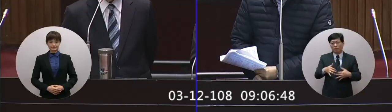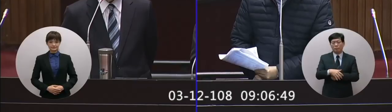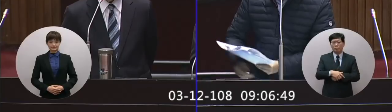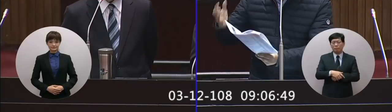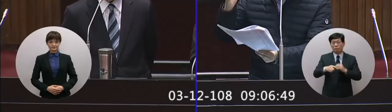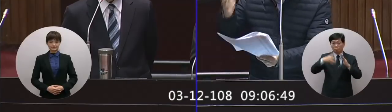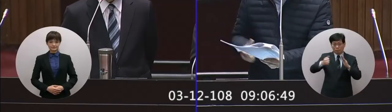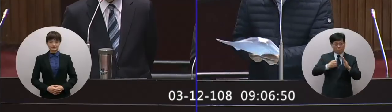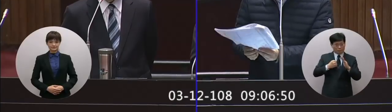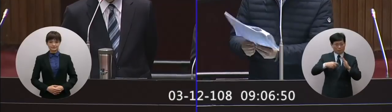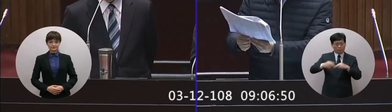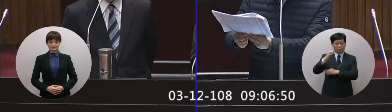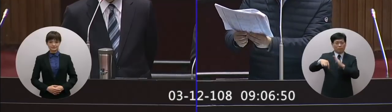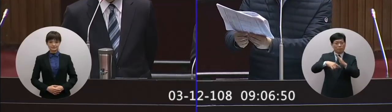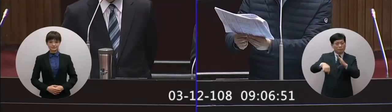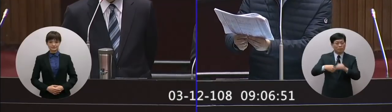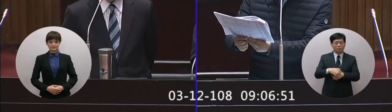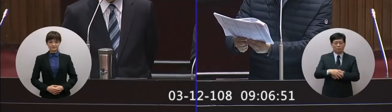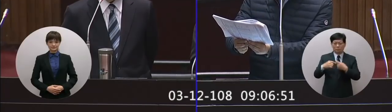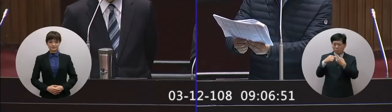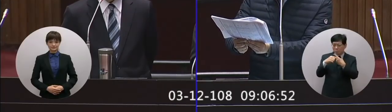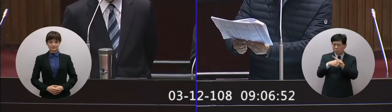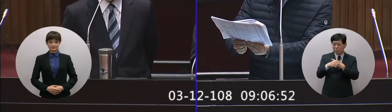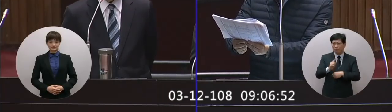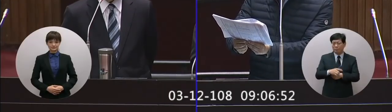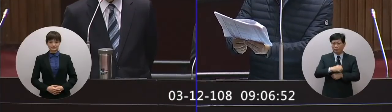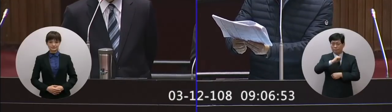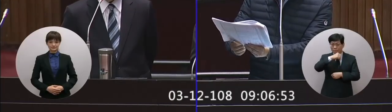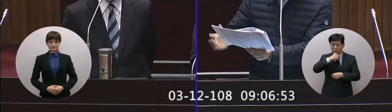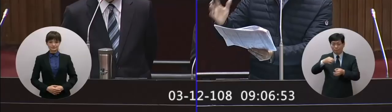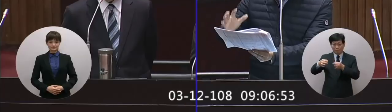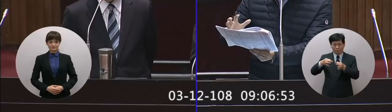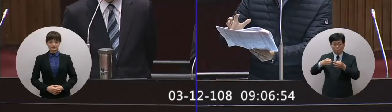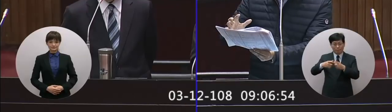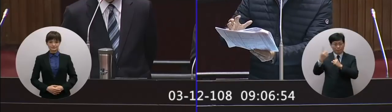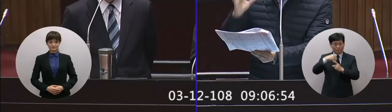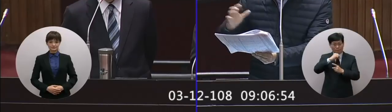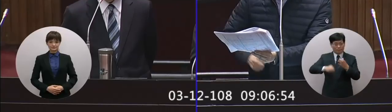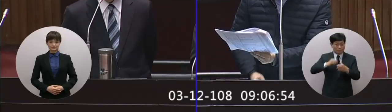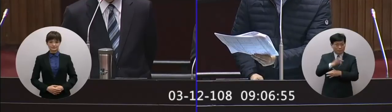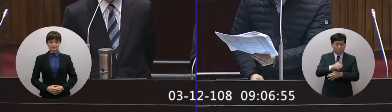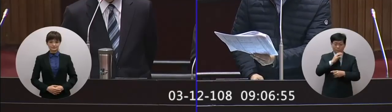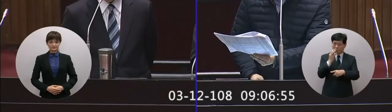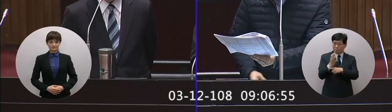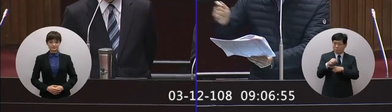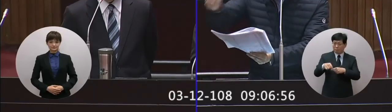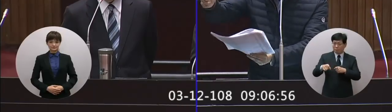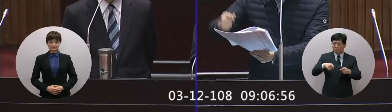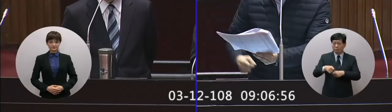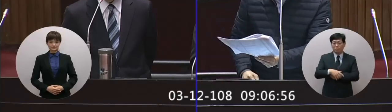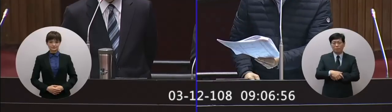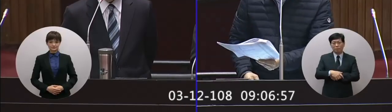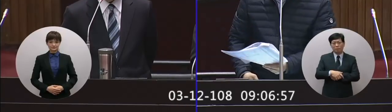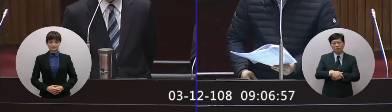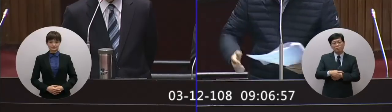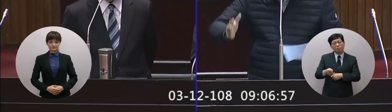长你也知道，行政院正在研拟台商资金回台优惠措施，问题这个